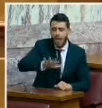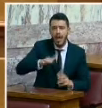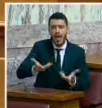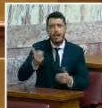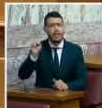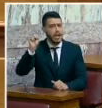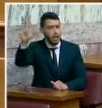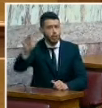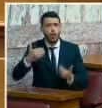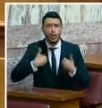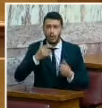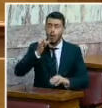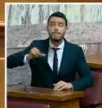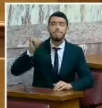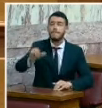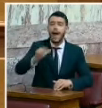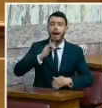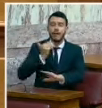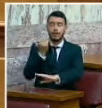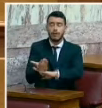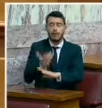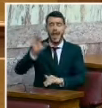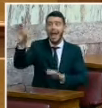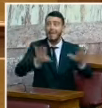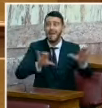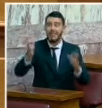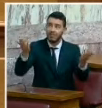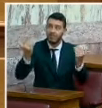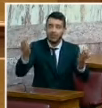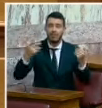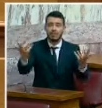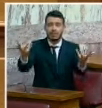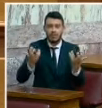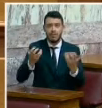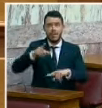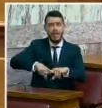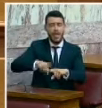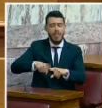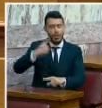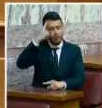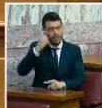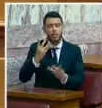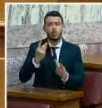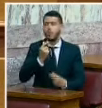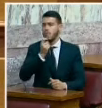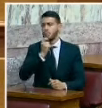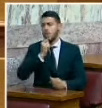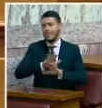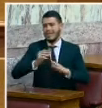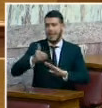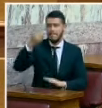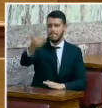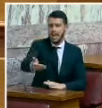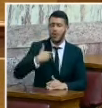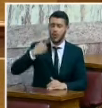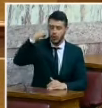από τους επενδυτές να επενδύσουν στη χώρα μας, για τον απλούστατο λόγο ότι ξέρω τι θα γίνει πολιτικά και μπορώ να τους εξασφαλίσω